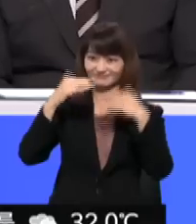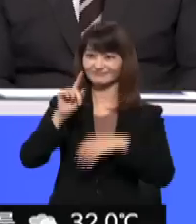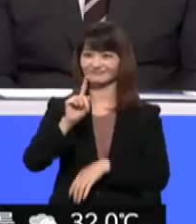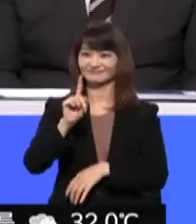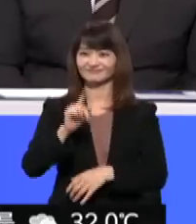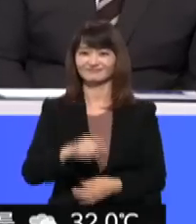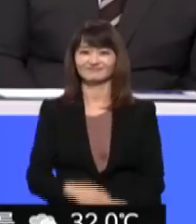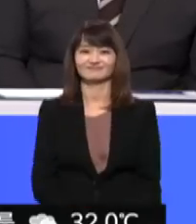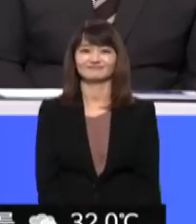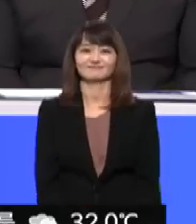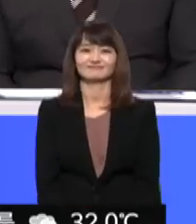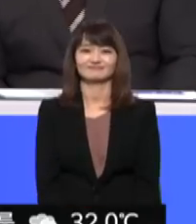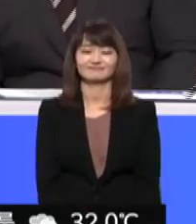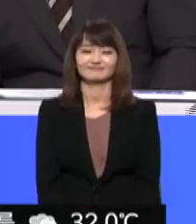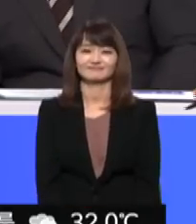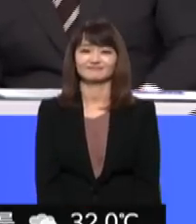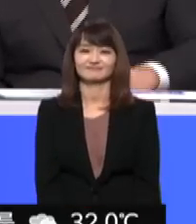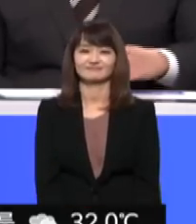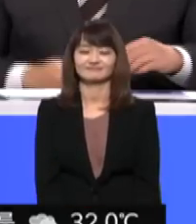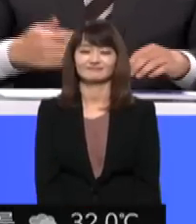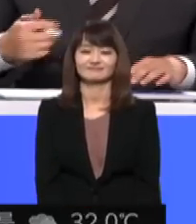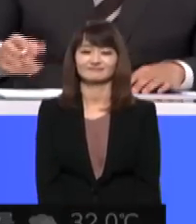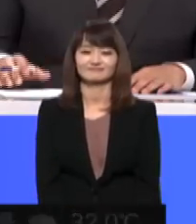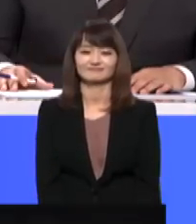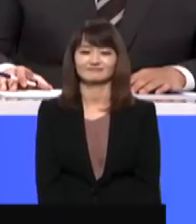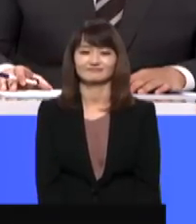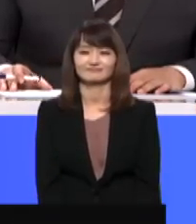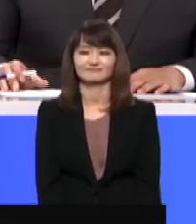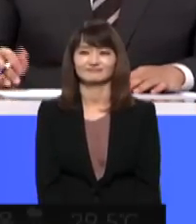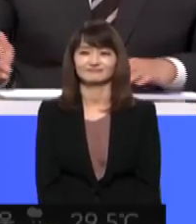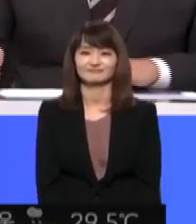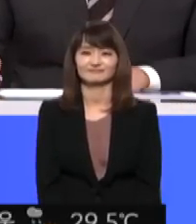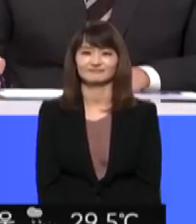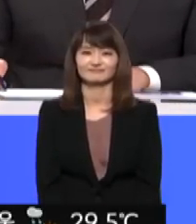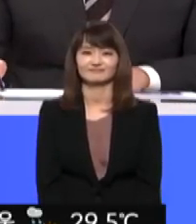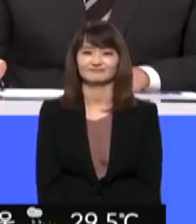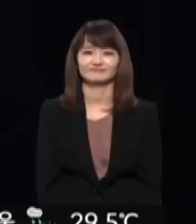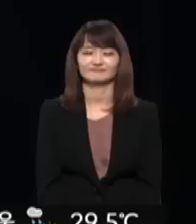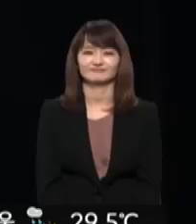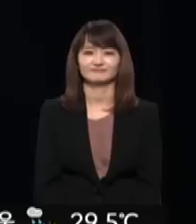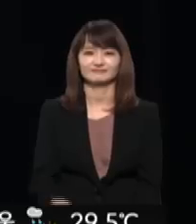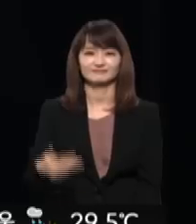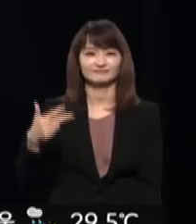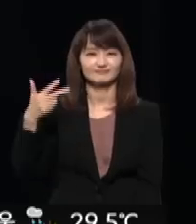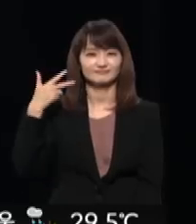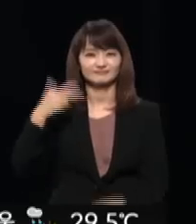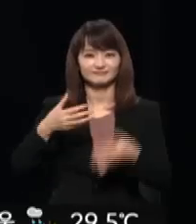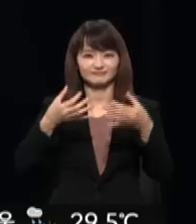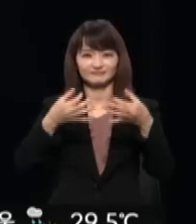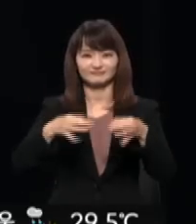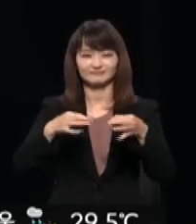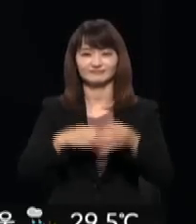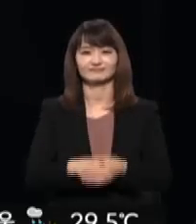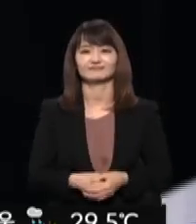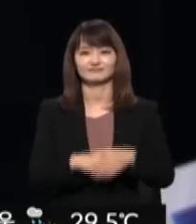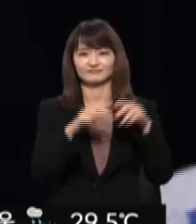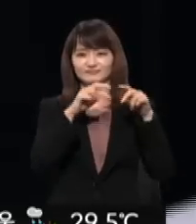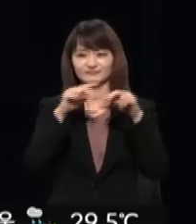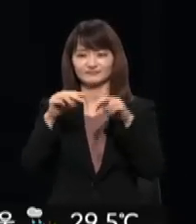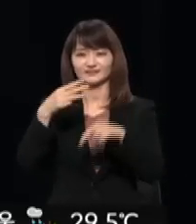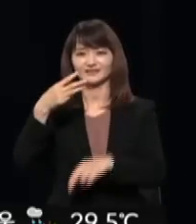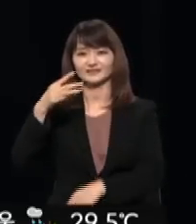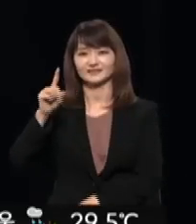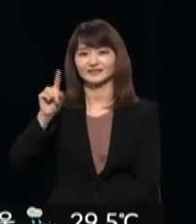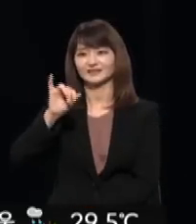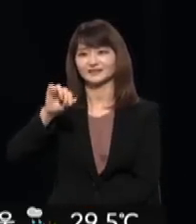주셨습니다 그리고 제가 여기 뭐 두 분이 나오셨었지만 지난 금요일 날 썰전 나이트라고 온리